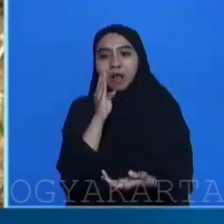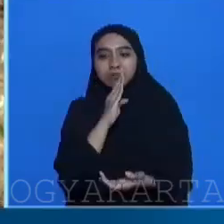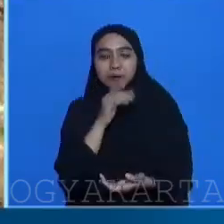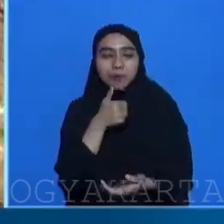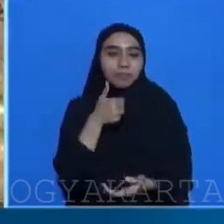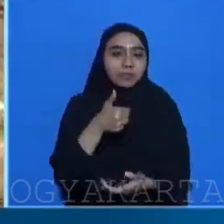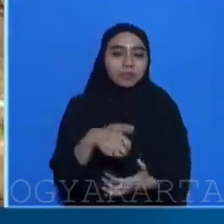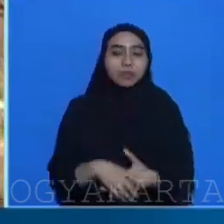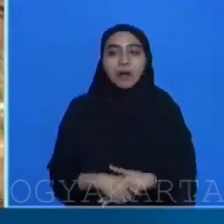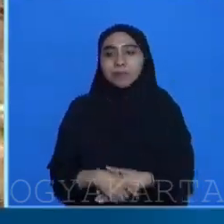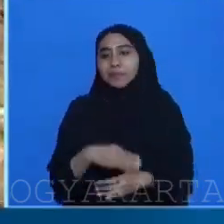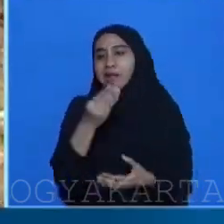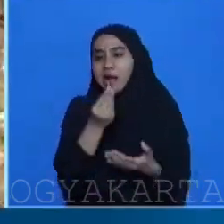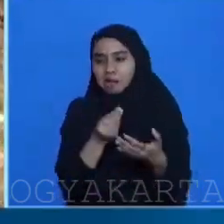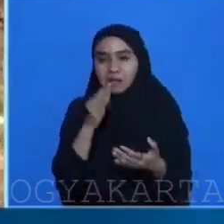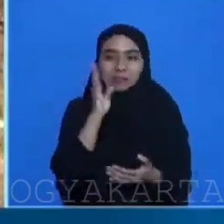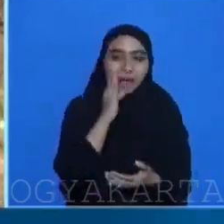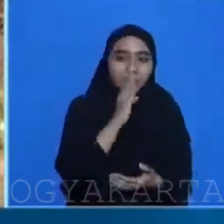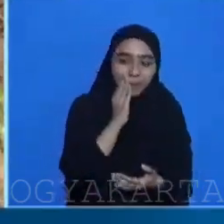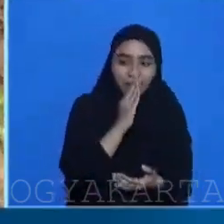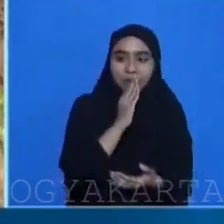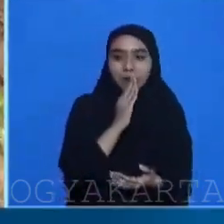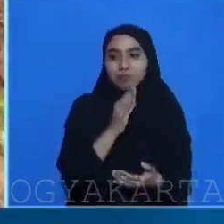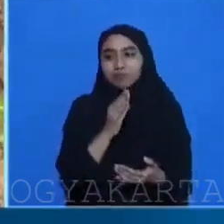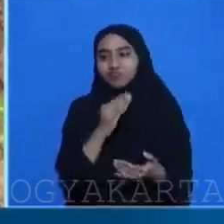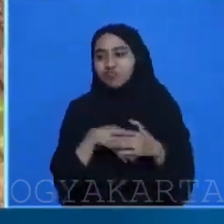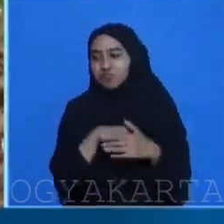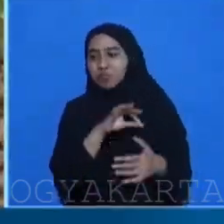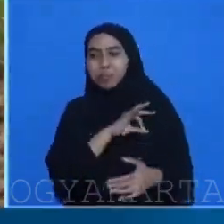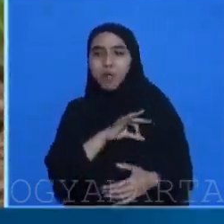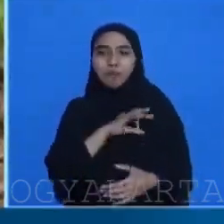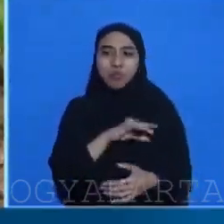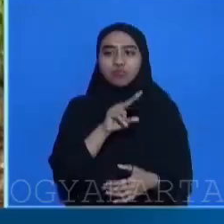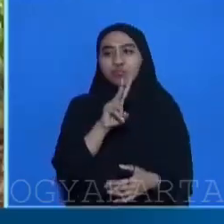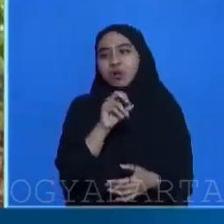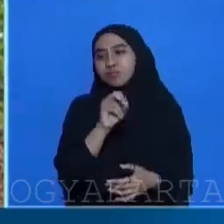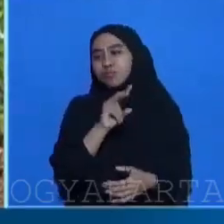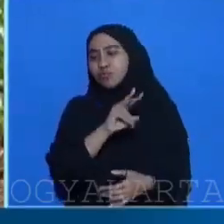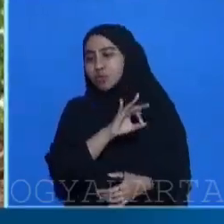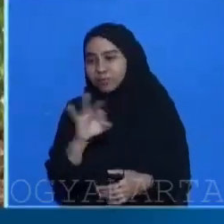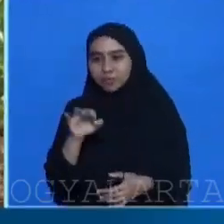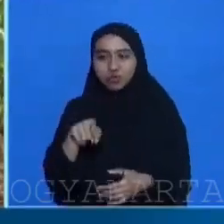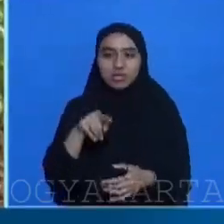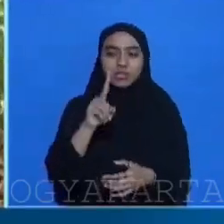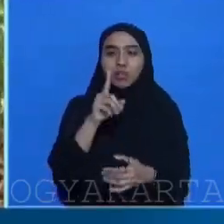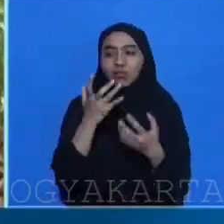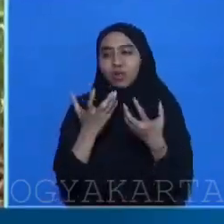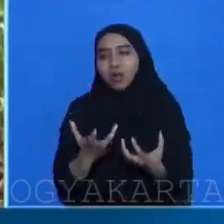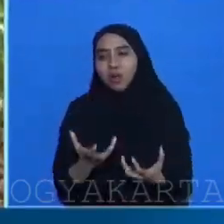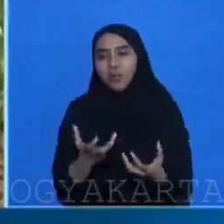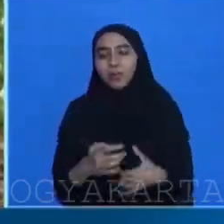harga cabai saat ini juga dianggap cukup menguntungkan yaitu 20.000 per kgnya